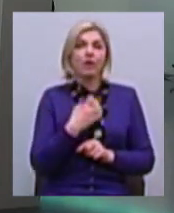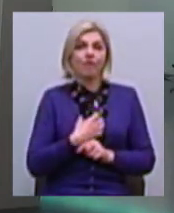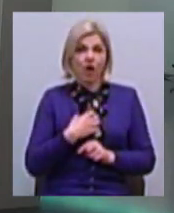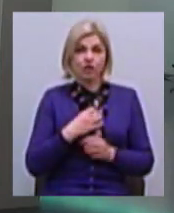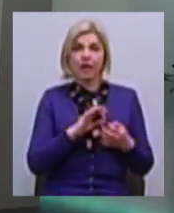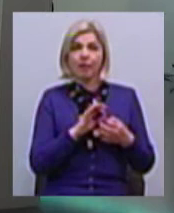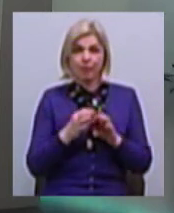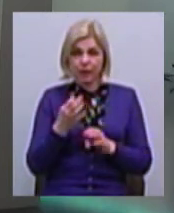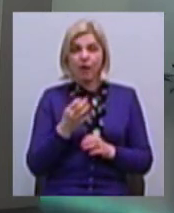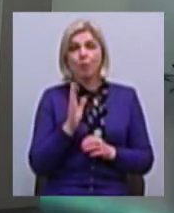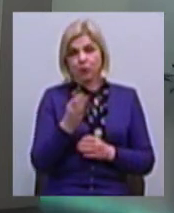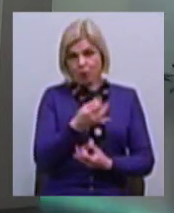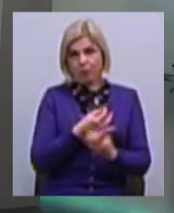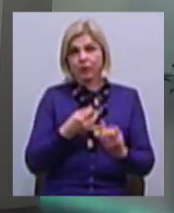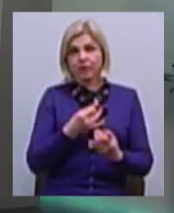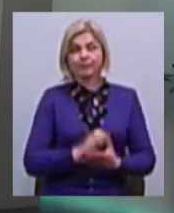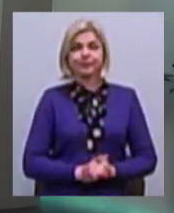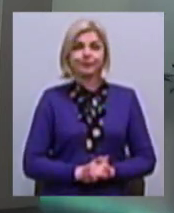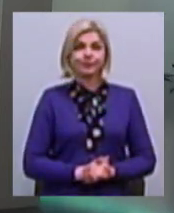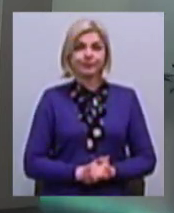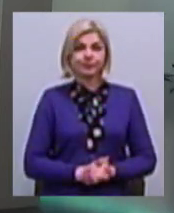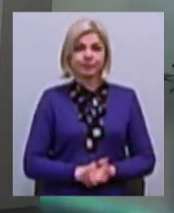ми потім обговоримо з гостем. Будь ласка.